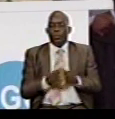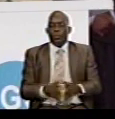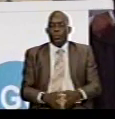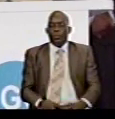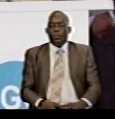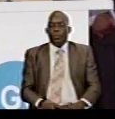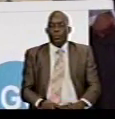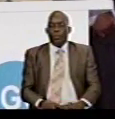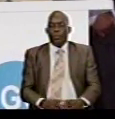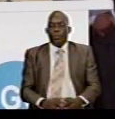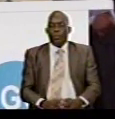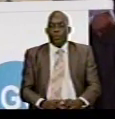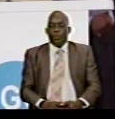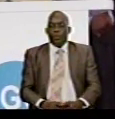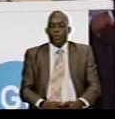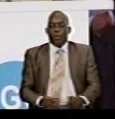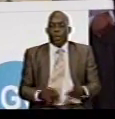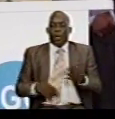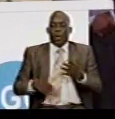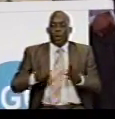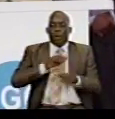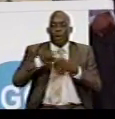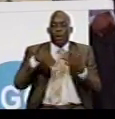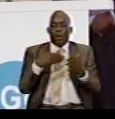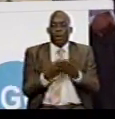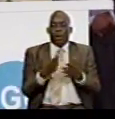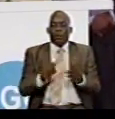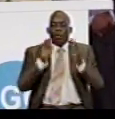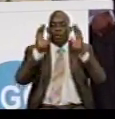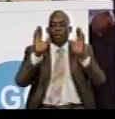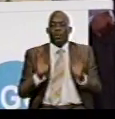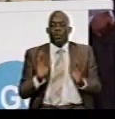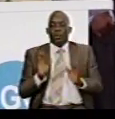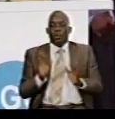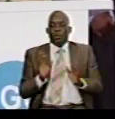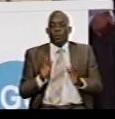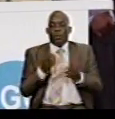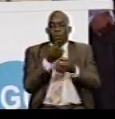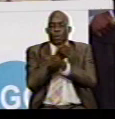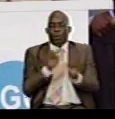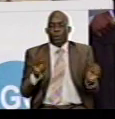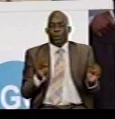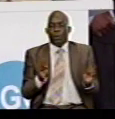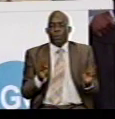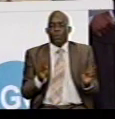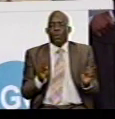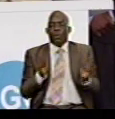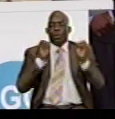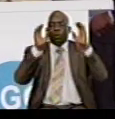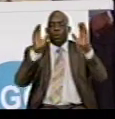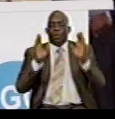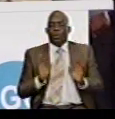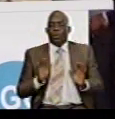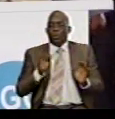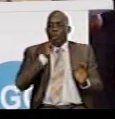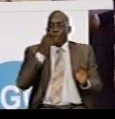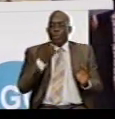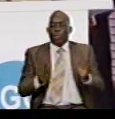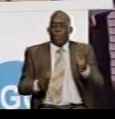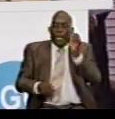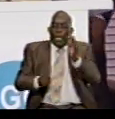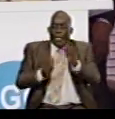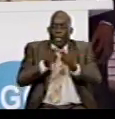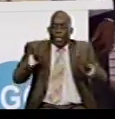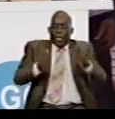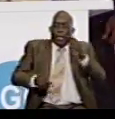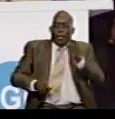Among all the miracles. Parmi tous les miracles. Salvation miracle is the greatest of all. Le